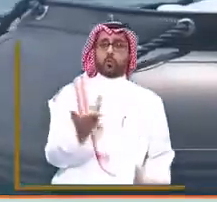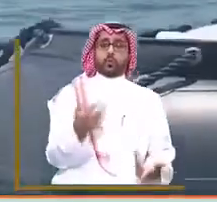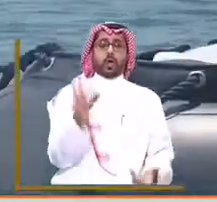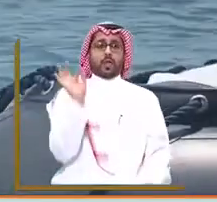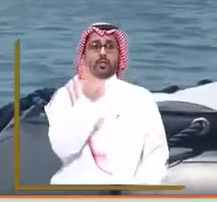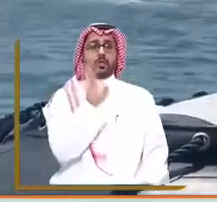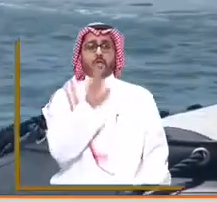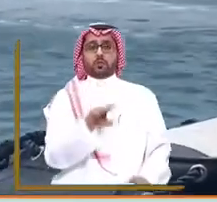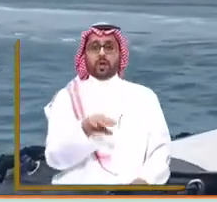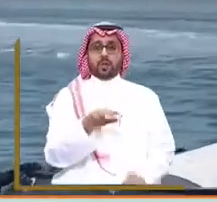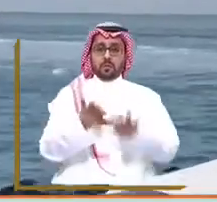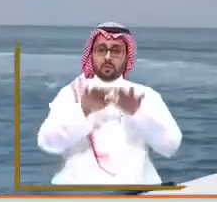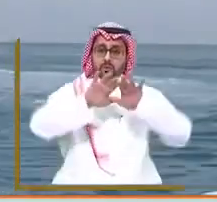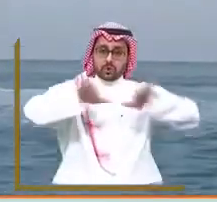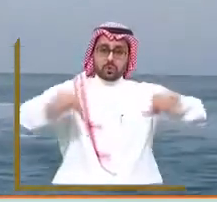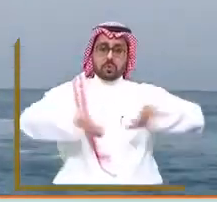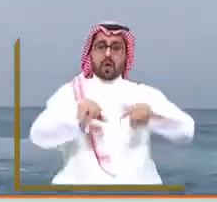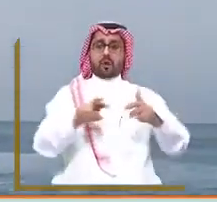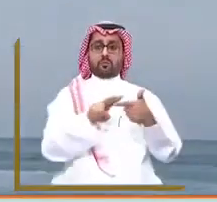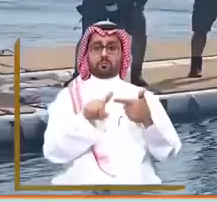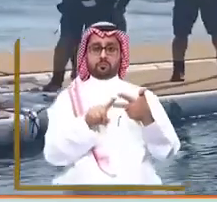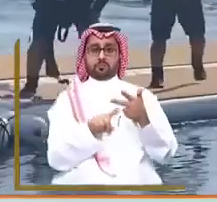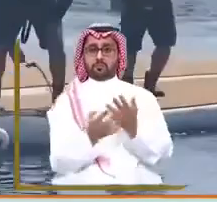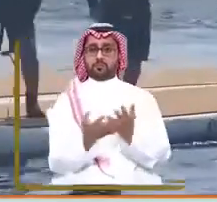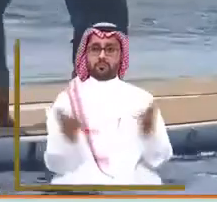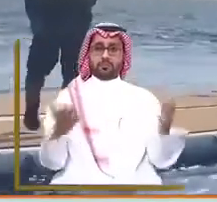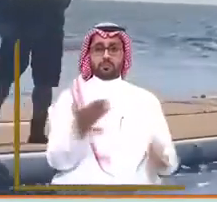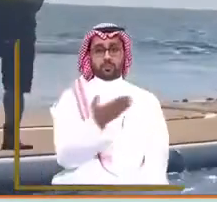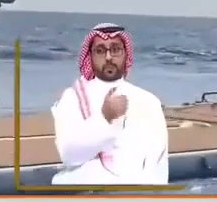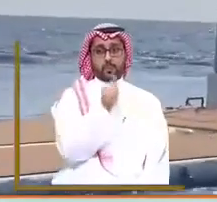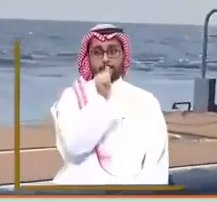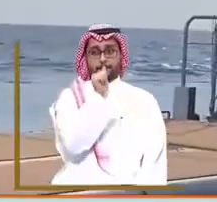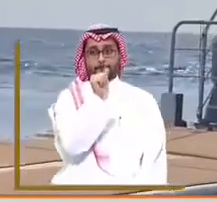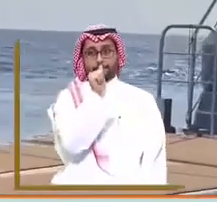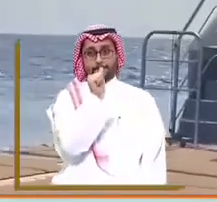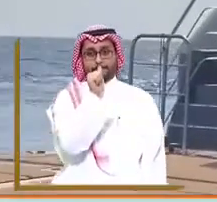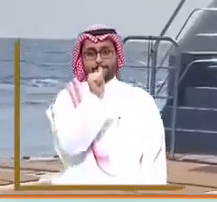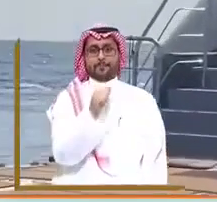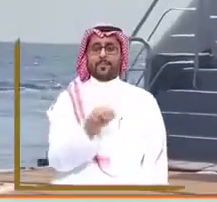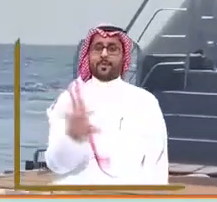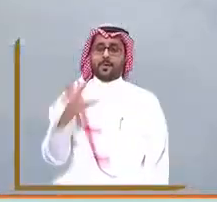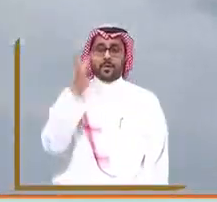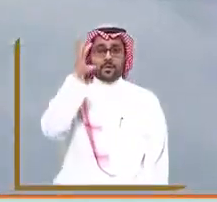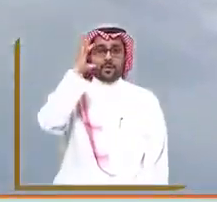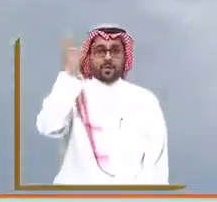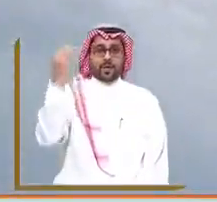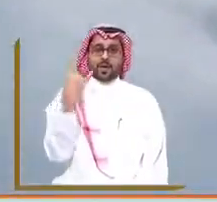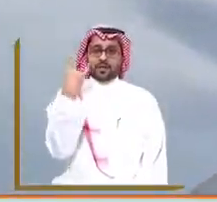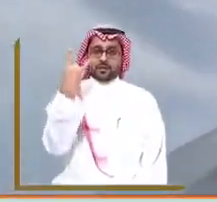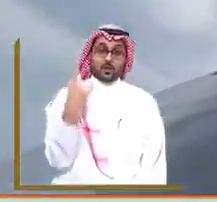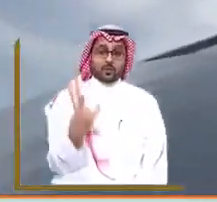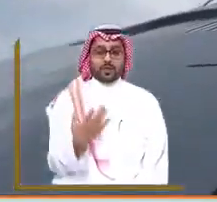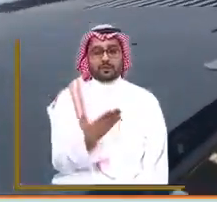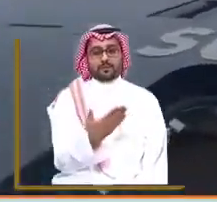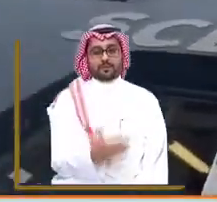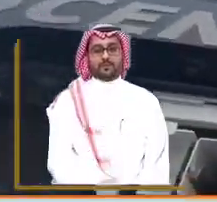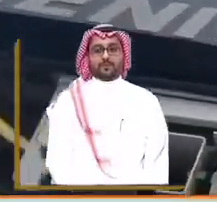تجذب أنظار العالم أجمع، وفي كل جزيرة وساحل تصنع الذكريات الجميلة لكل